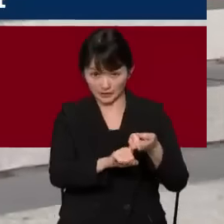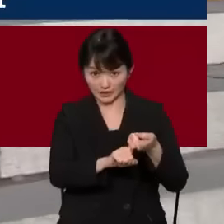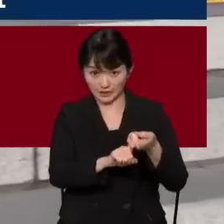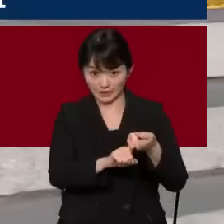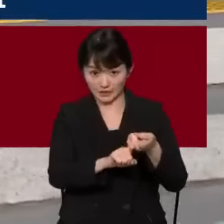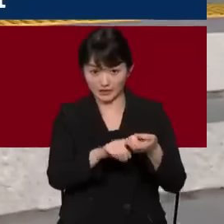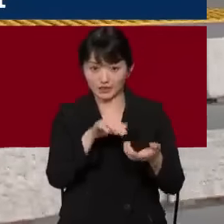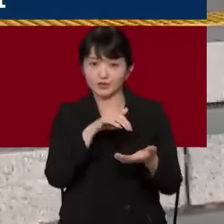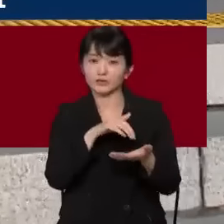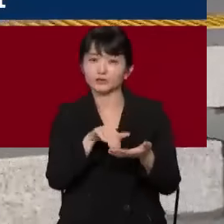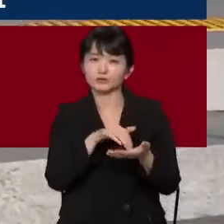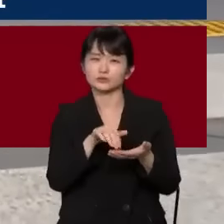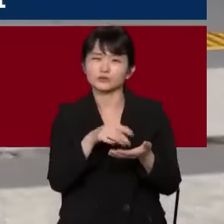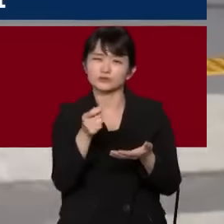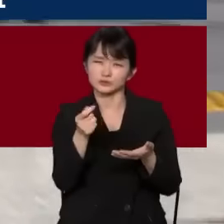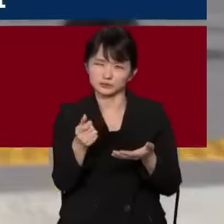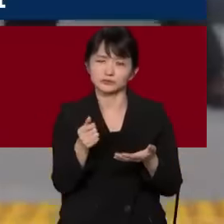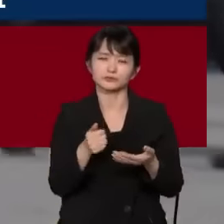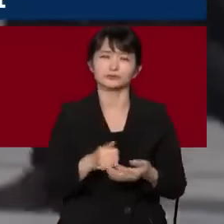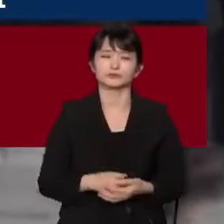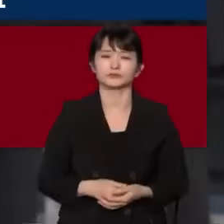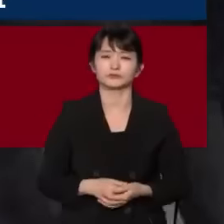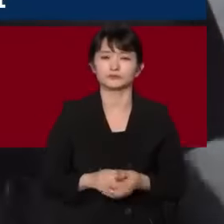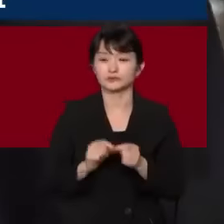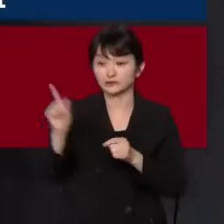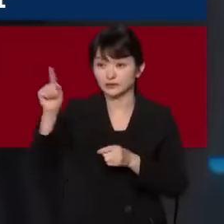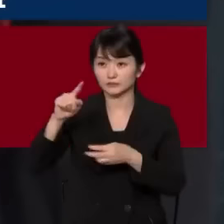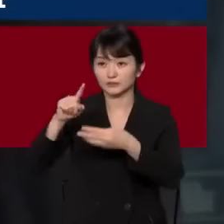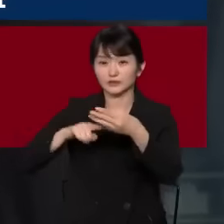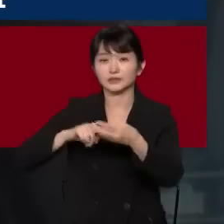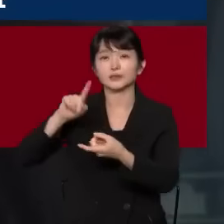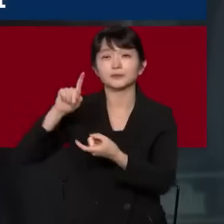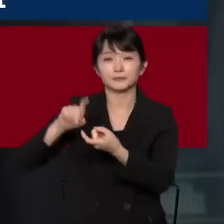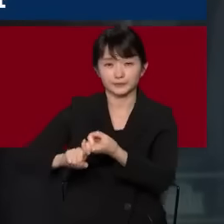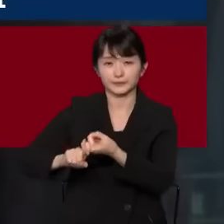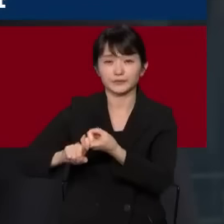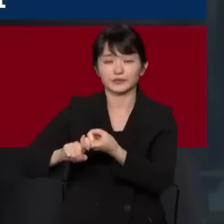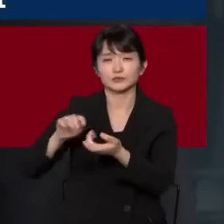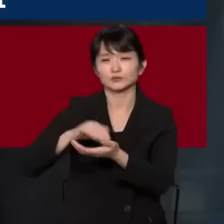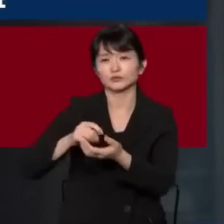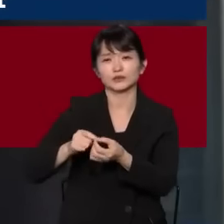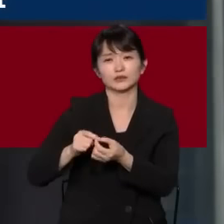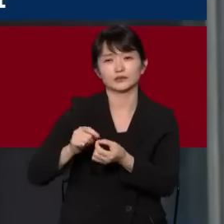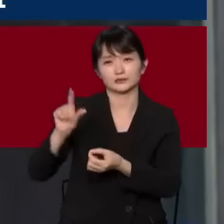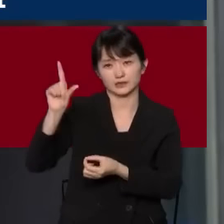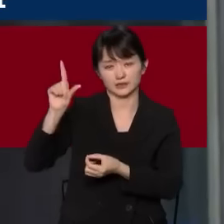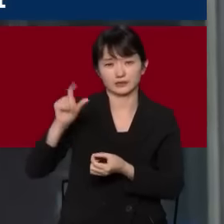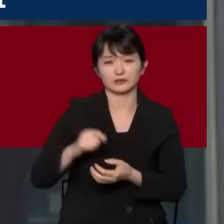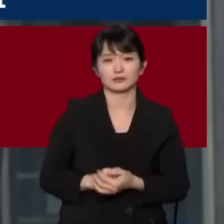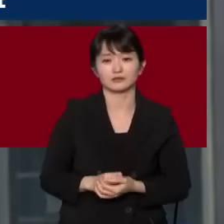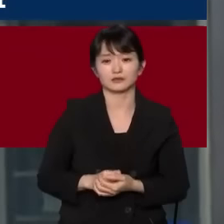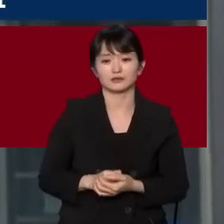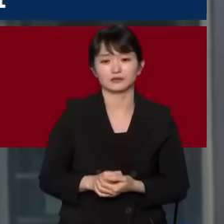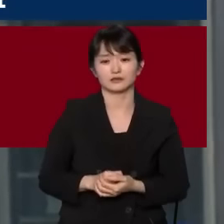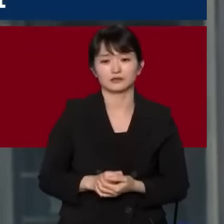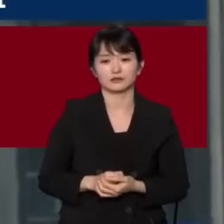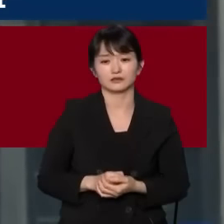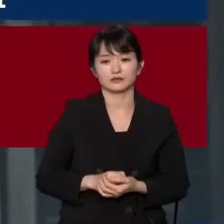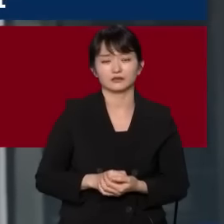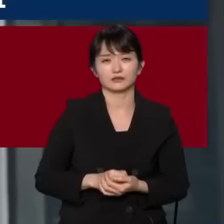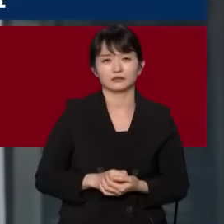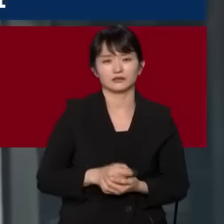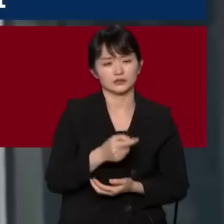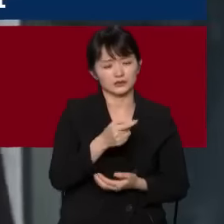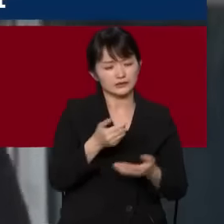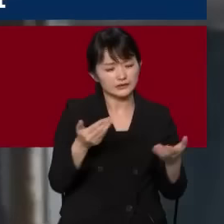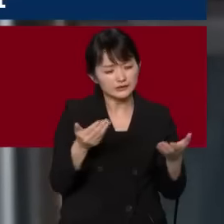사람 수가 그렇게 의원수가 많지는 않습니다. 예. 대부분 친윤계로 분류되는 의원수가 많습니다. 그래서 사사건건 쉽게 일을 볼 수 없는